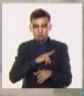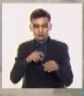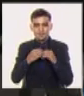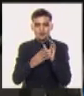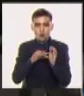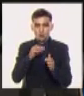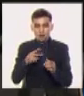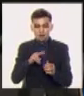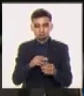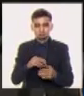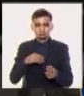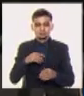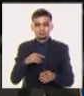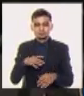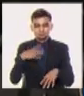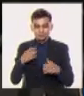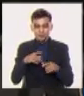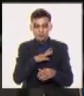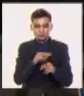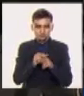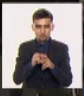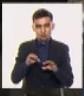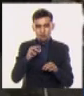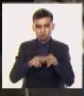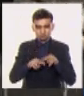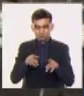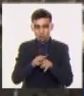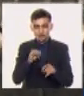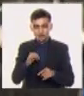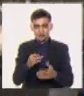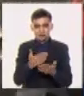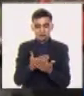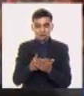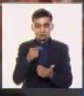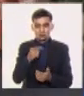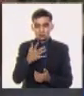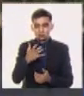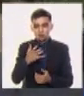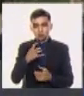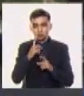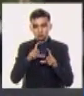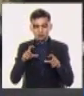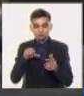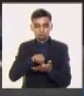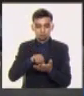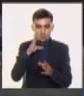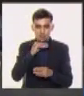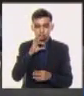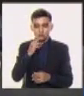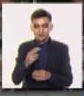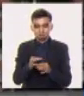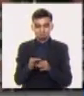трудились не покладая рук чтобы успеть возвести конструкцию способны разместить почти полторы тысячи зрителей при соблюдении социальной